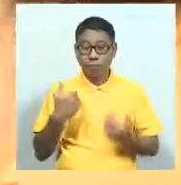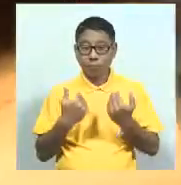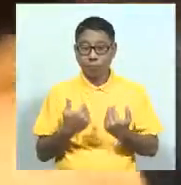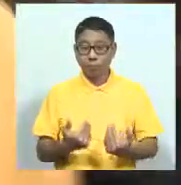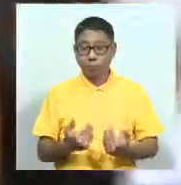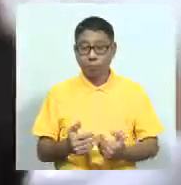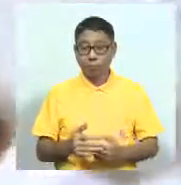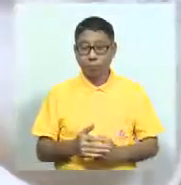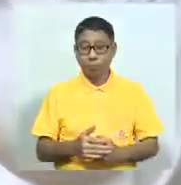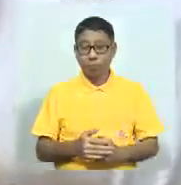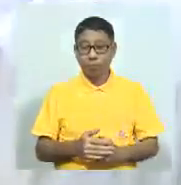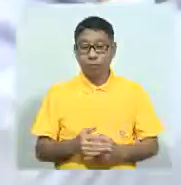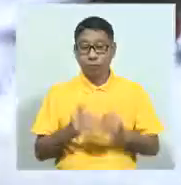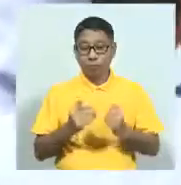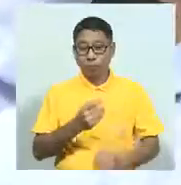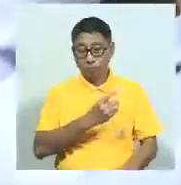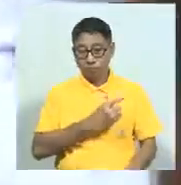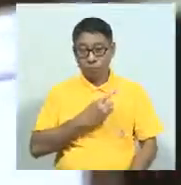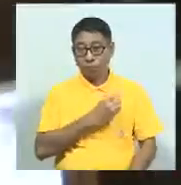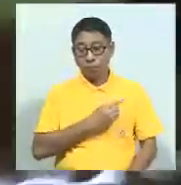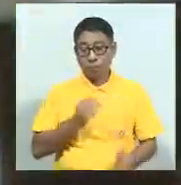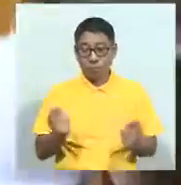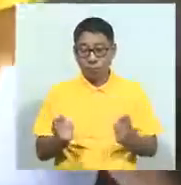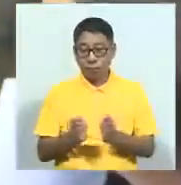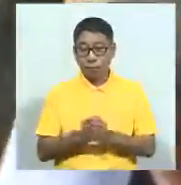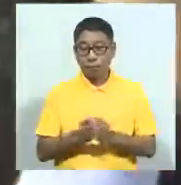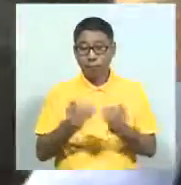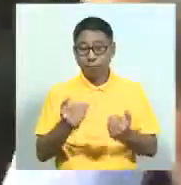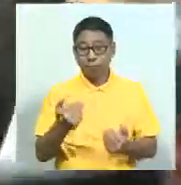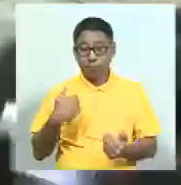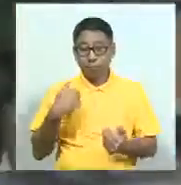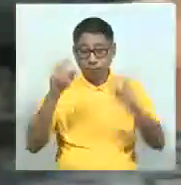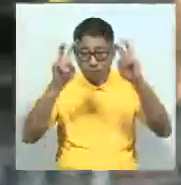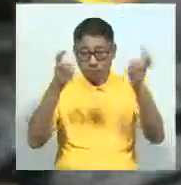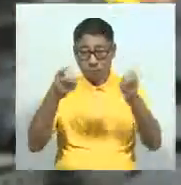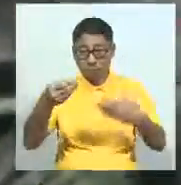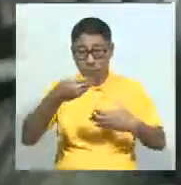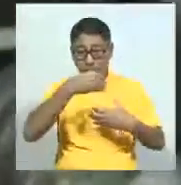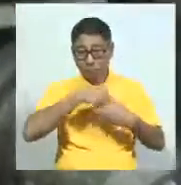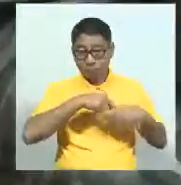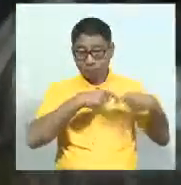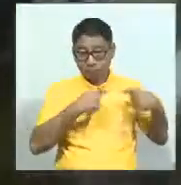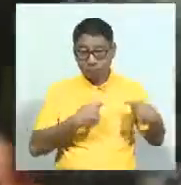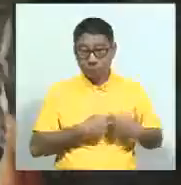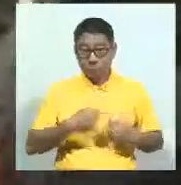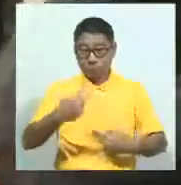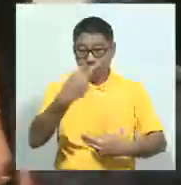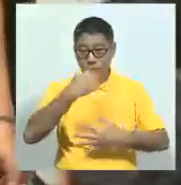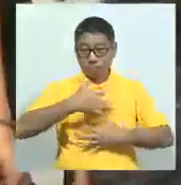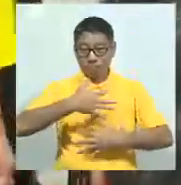เหรอก็ยินดีด้วยยินดีด้วย สโลแกนในใจ สโลแกนในใจเหรอฮะหายใจเข้า